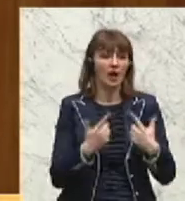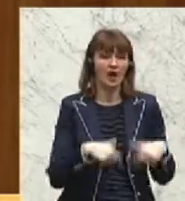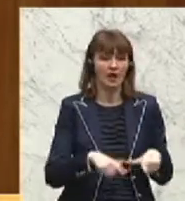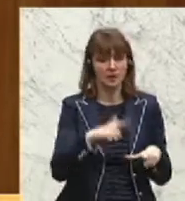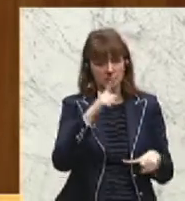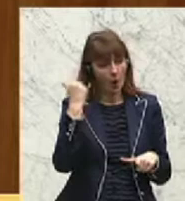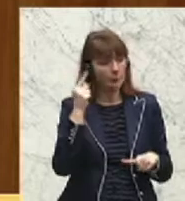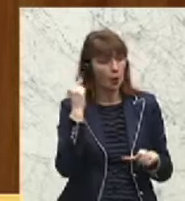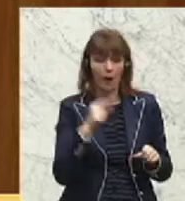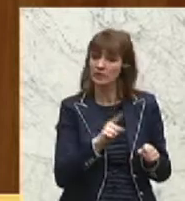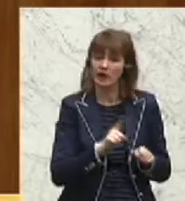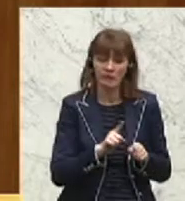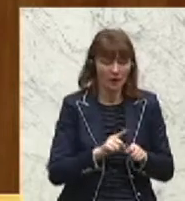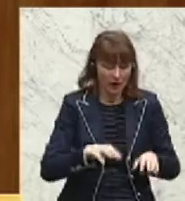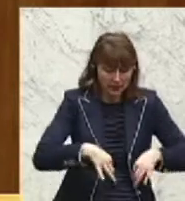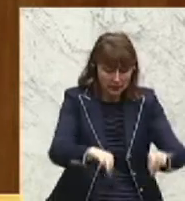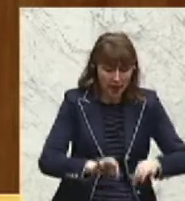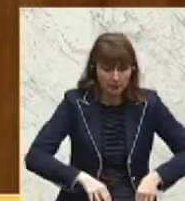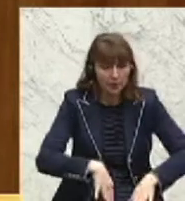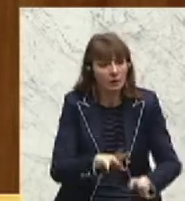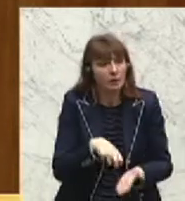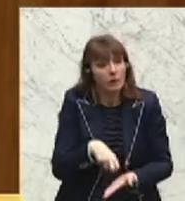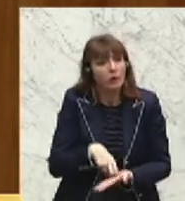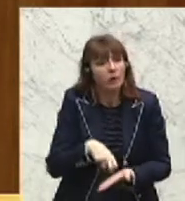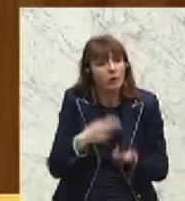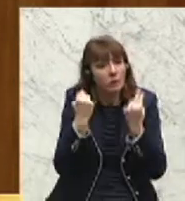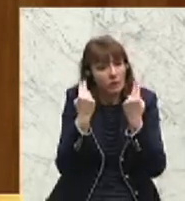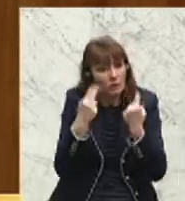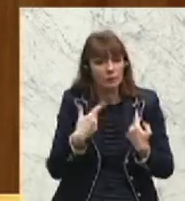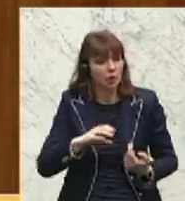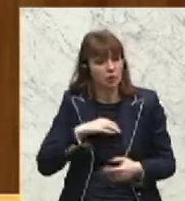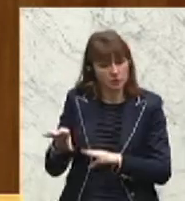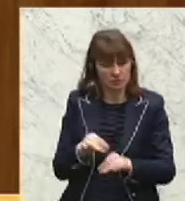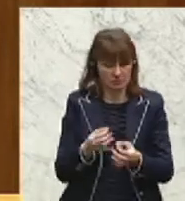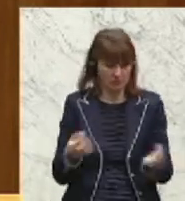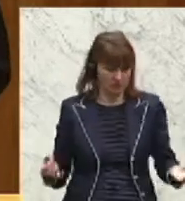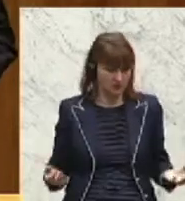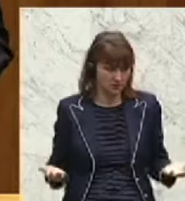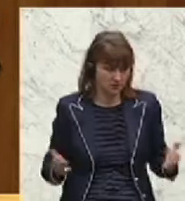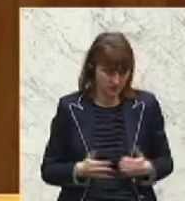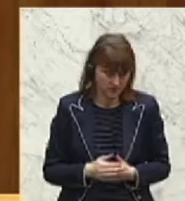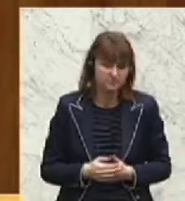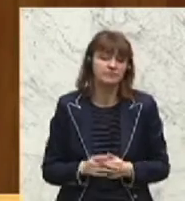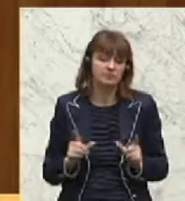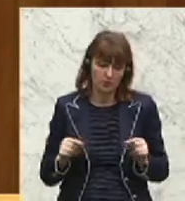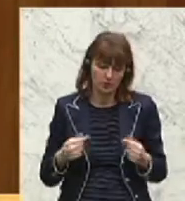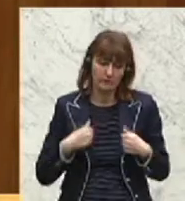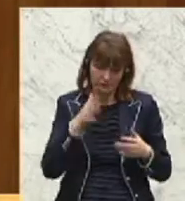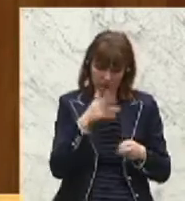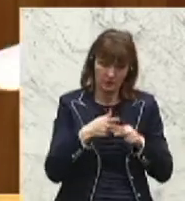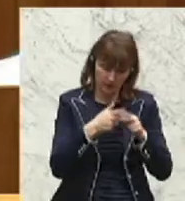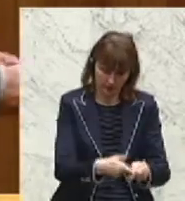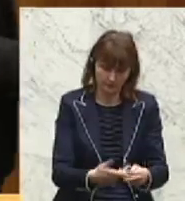mit einem Teppich dahergekrochen sind und die Chance nicht ergriffen haben. Es ist nie zu spät zur Umkehr. Wir werden Ihnen dabei helfen.